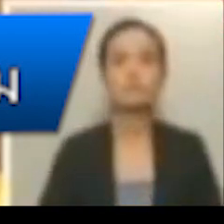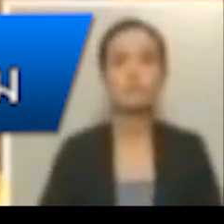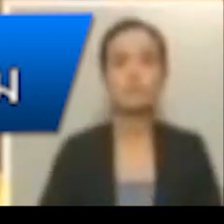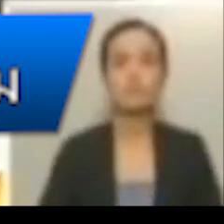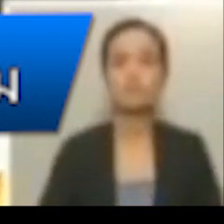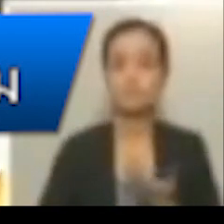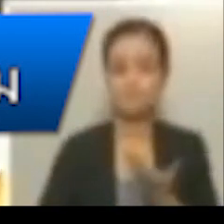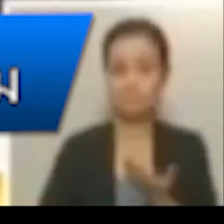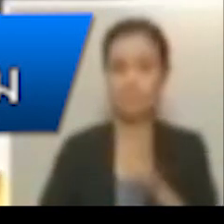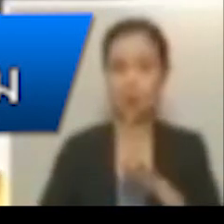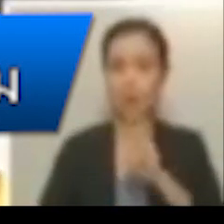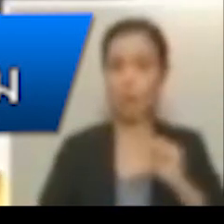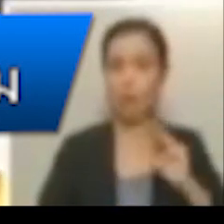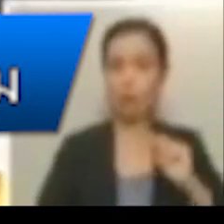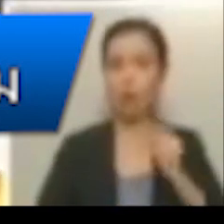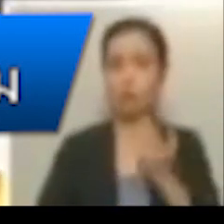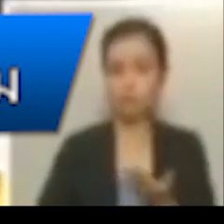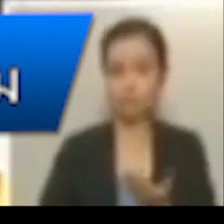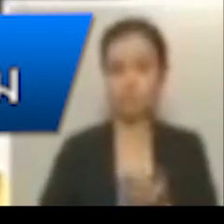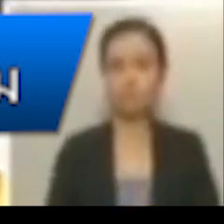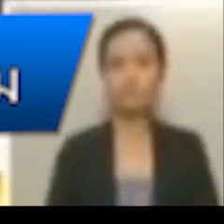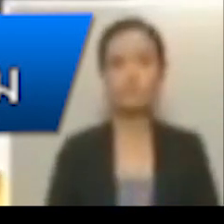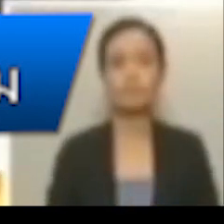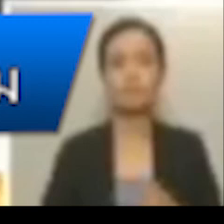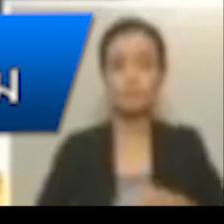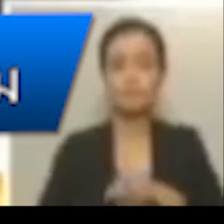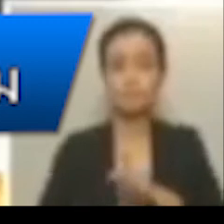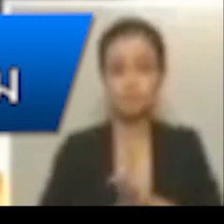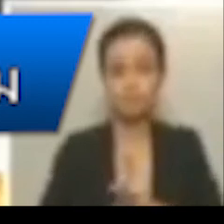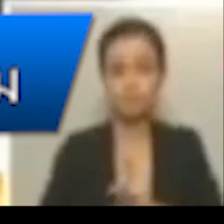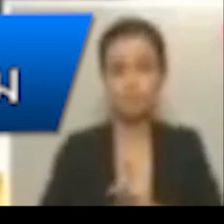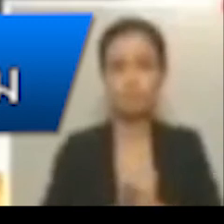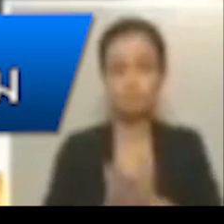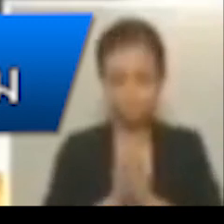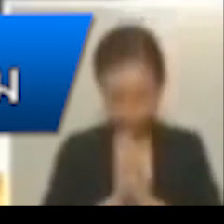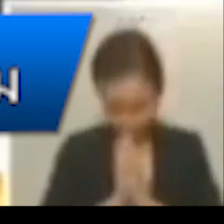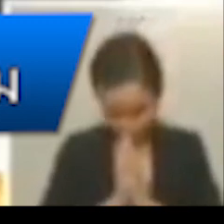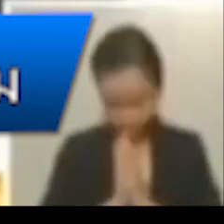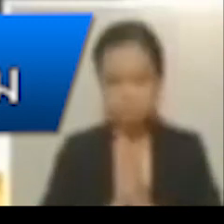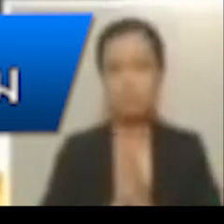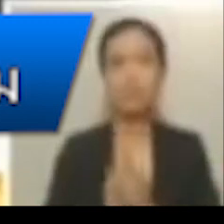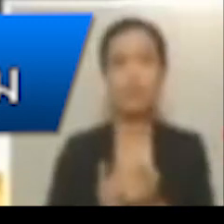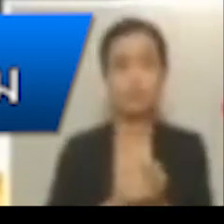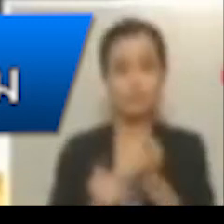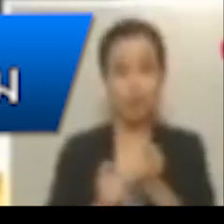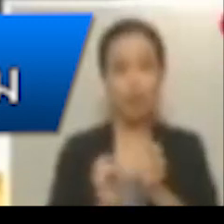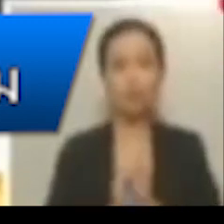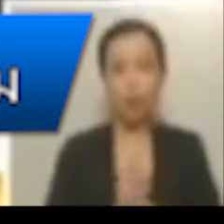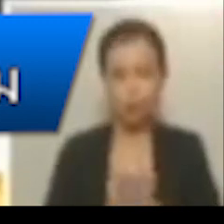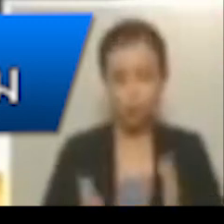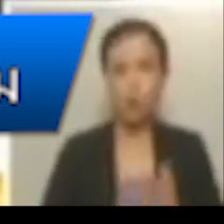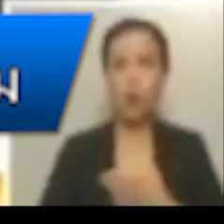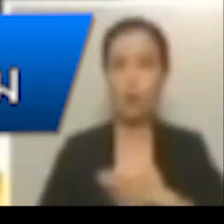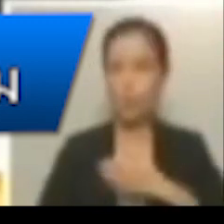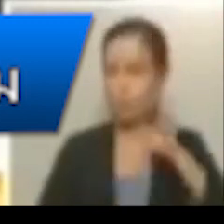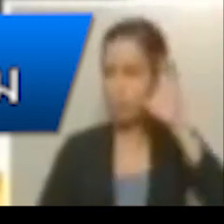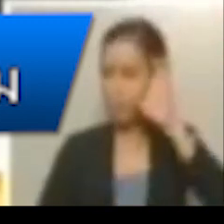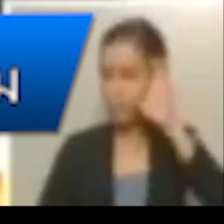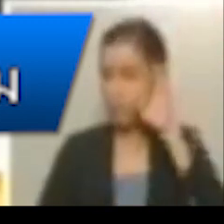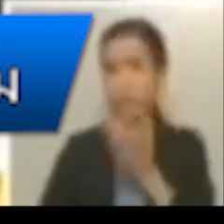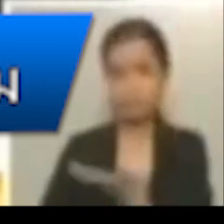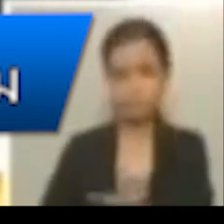หยุดน้ำทีครับ เรียนท่านประธานสภาที่เคารพนะครับต้องขอบคุณในคำถามนี้นะครับผมเชื่อว่าหลายๆค